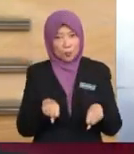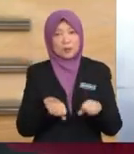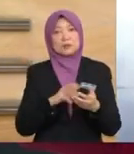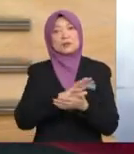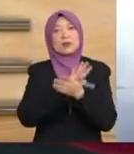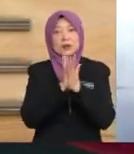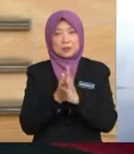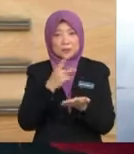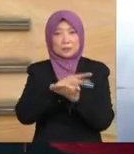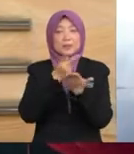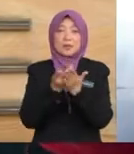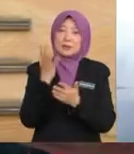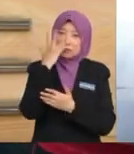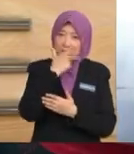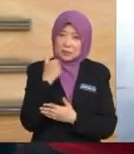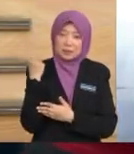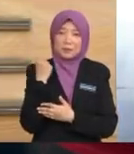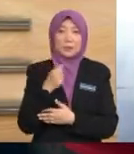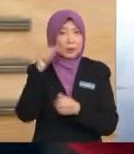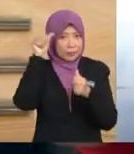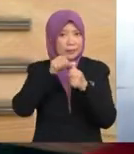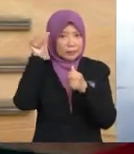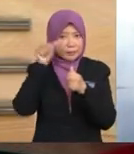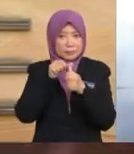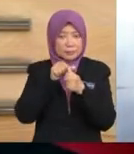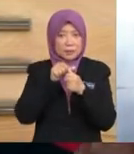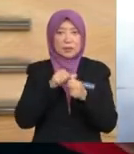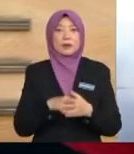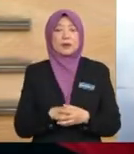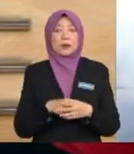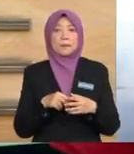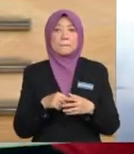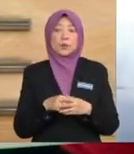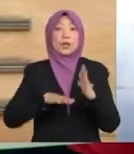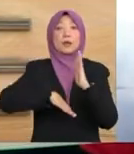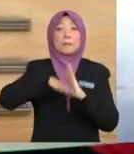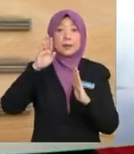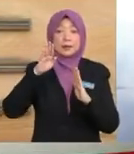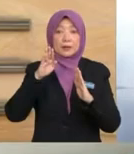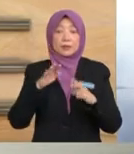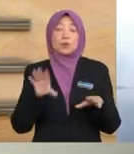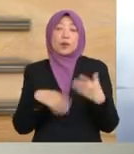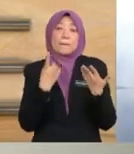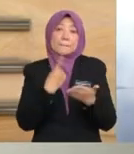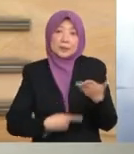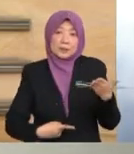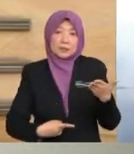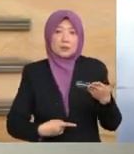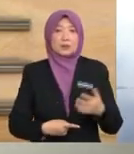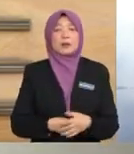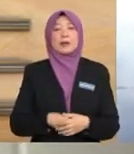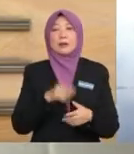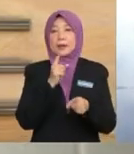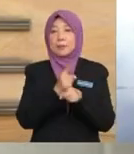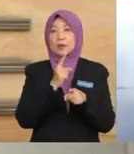Okey. Okey, Rina ingat ni yang ni lebih dekat scraper kita nak letak mana? Kita lapkan sahaja, jangan calik